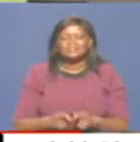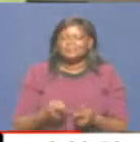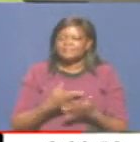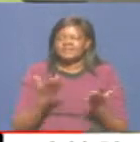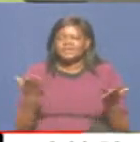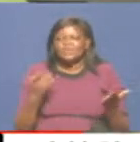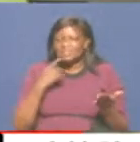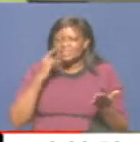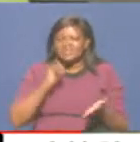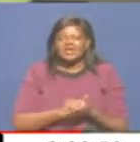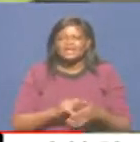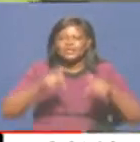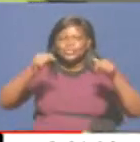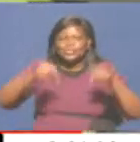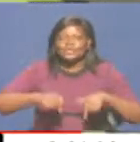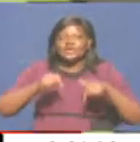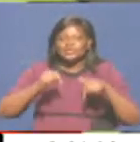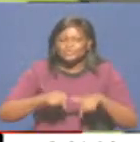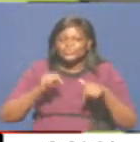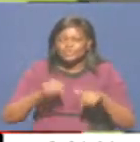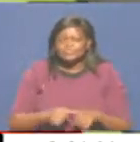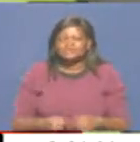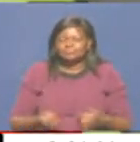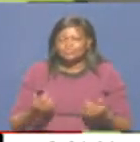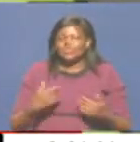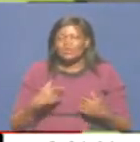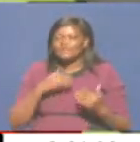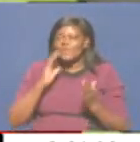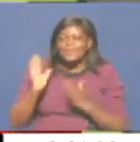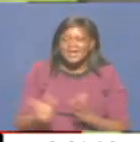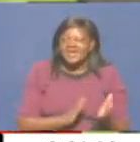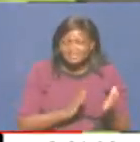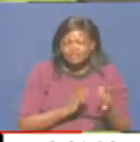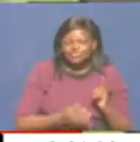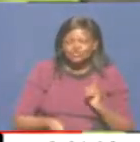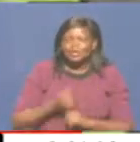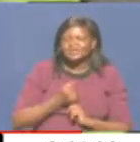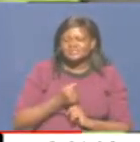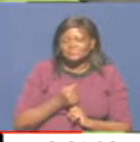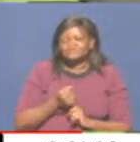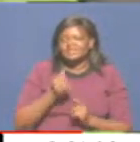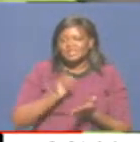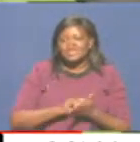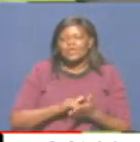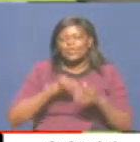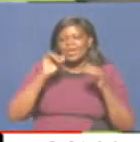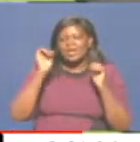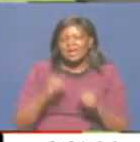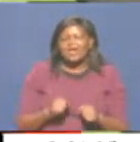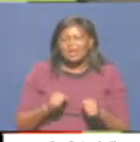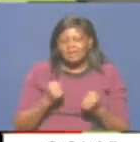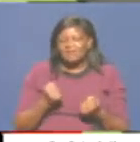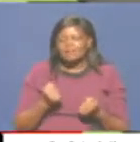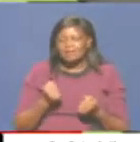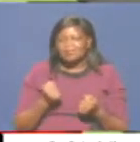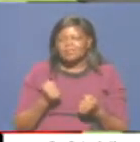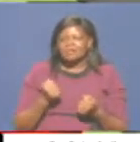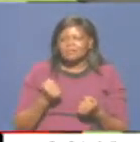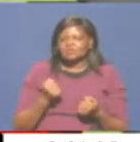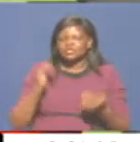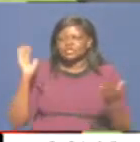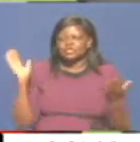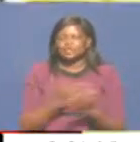tunawaambia leo tuko na mpango ya kuitimiza ndio tuweze kufukuza